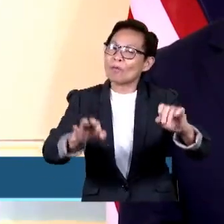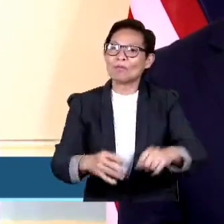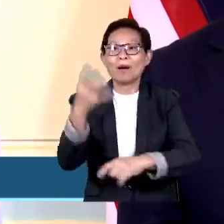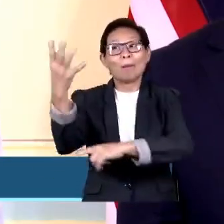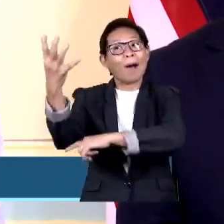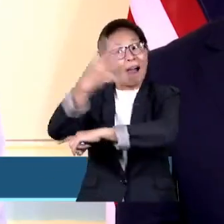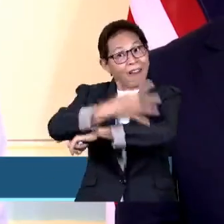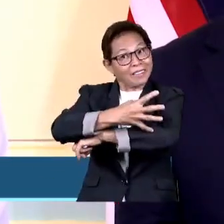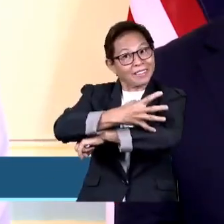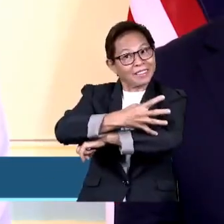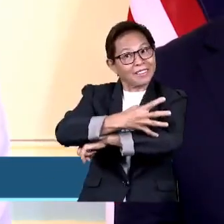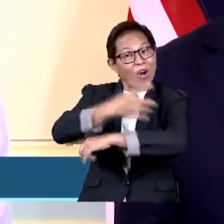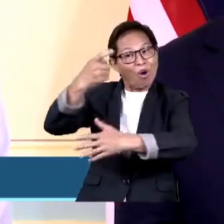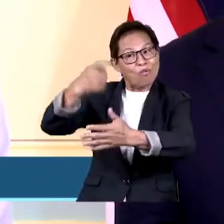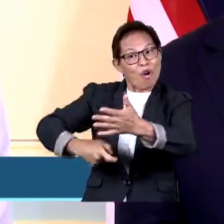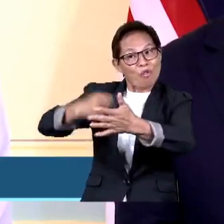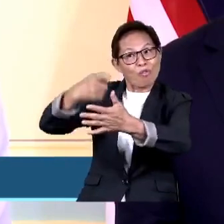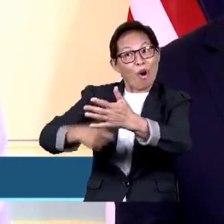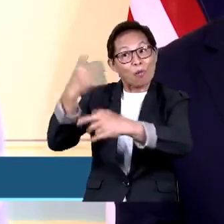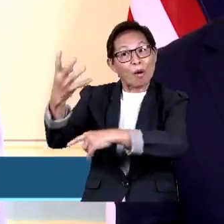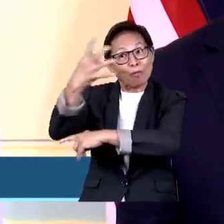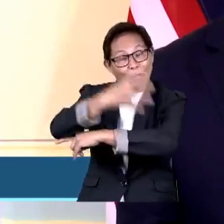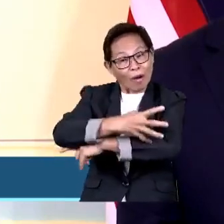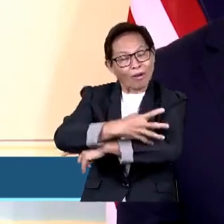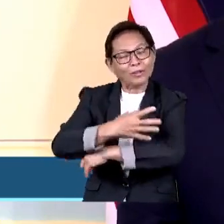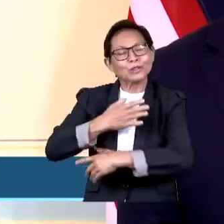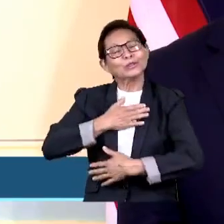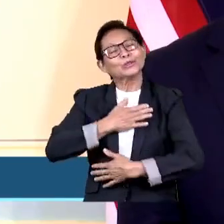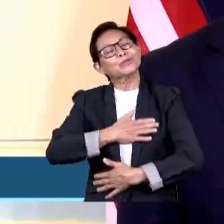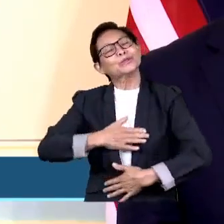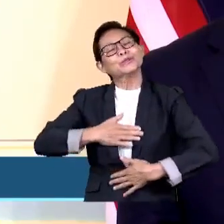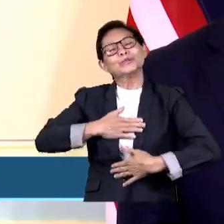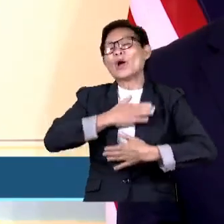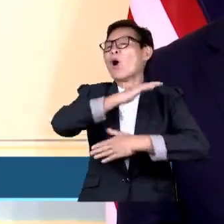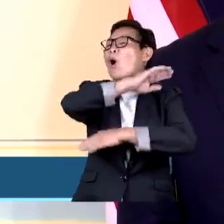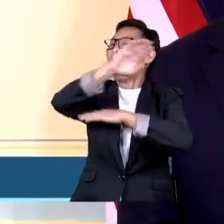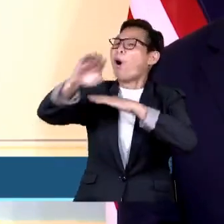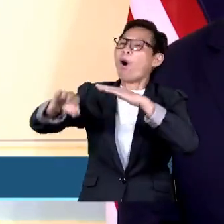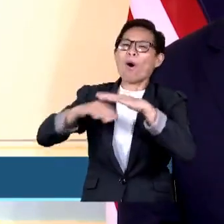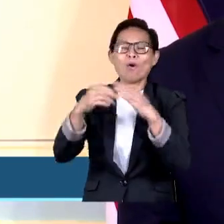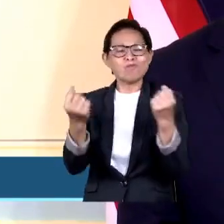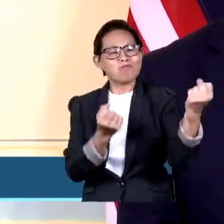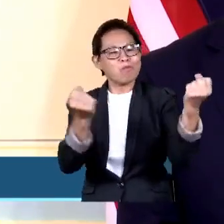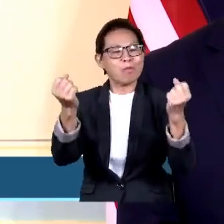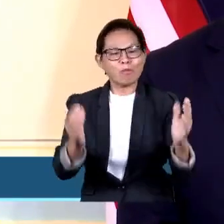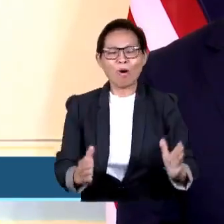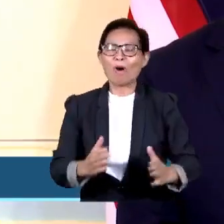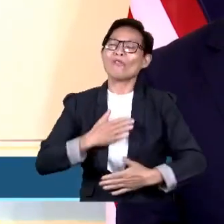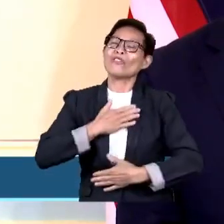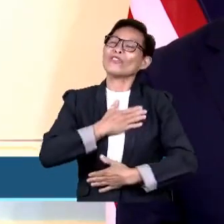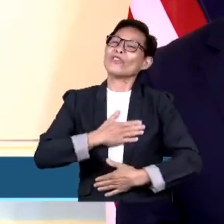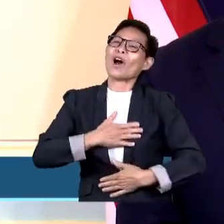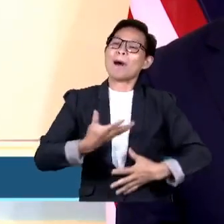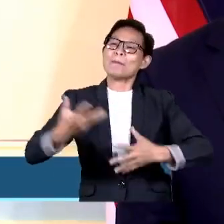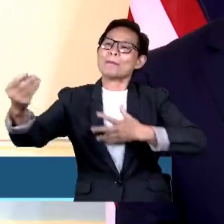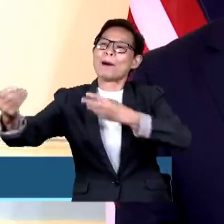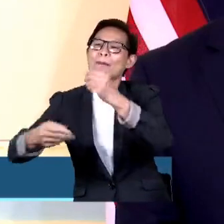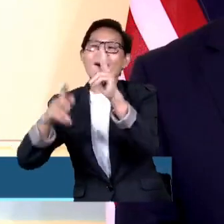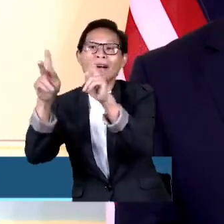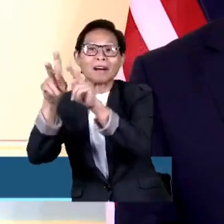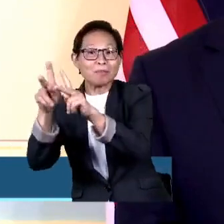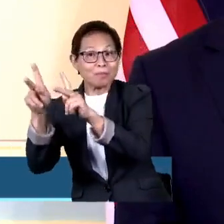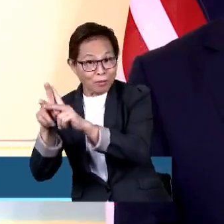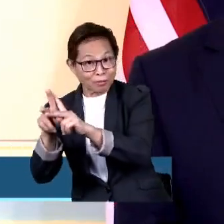selama 4 hari untuk dinikmati oleh semua pengguna jalan raya yang akan pulang ke kampung